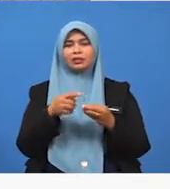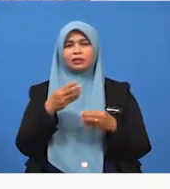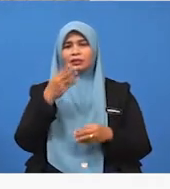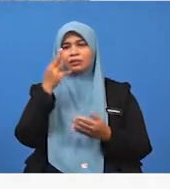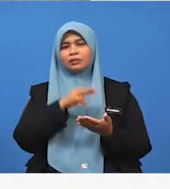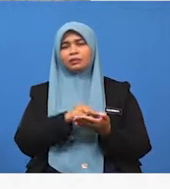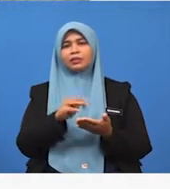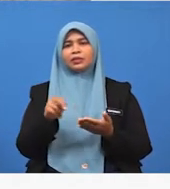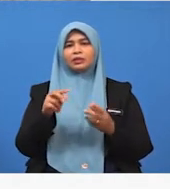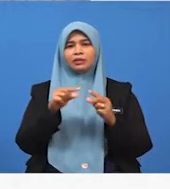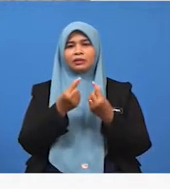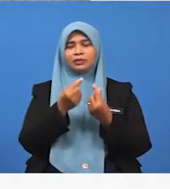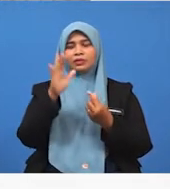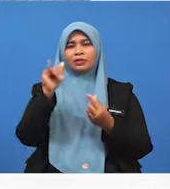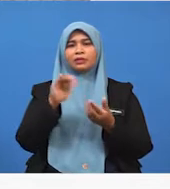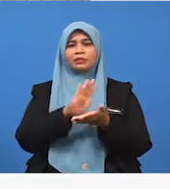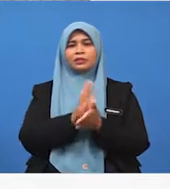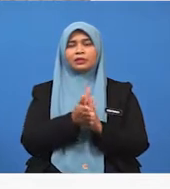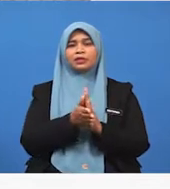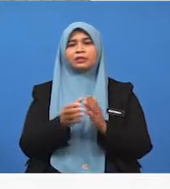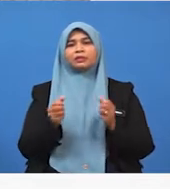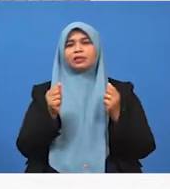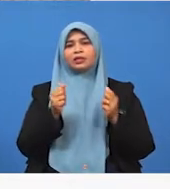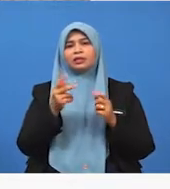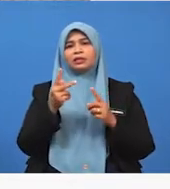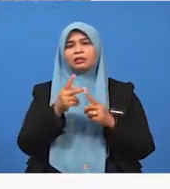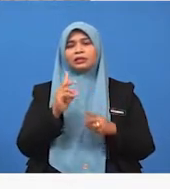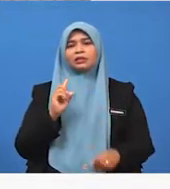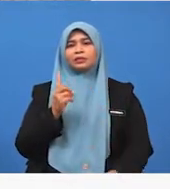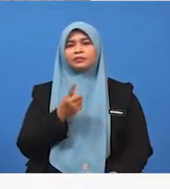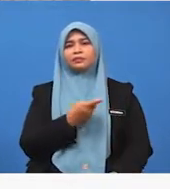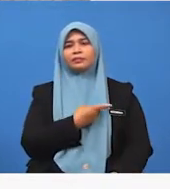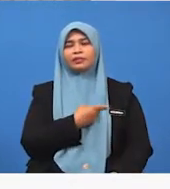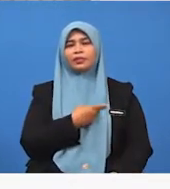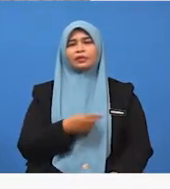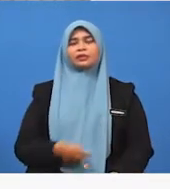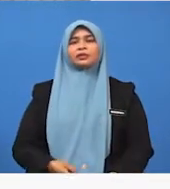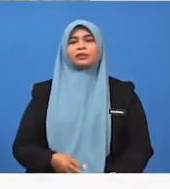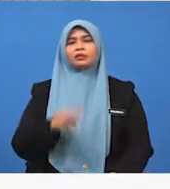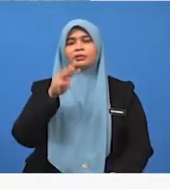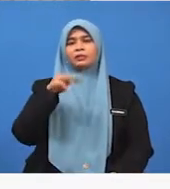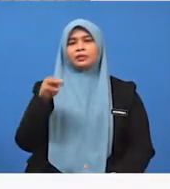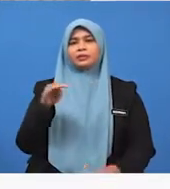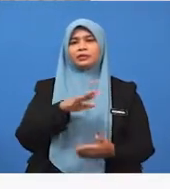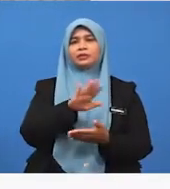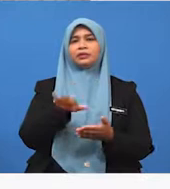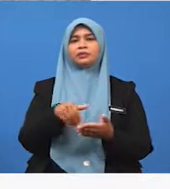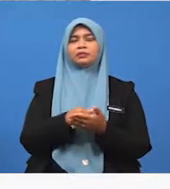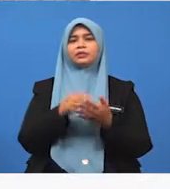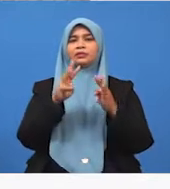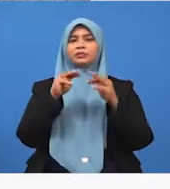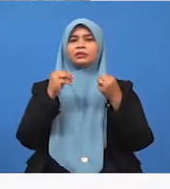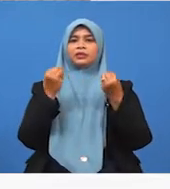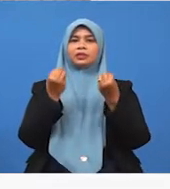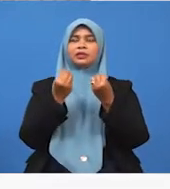Murid-murid sekalian, ahli masyarakat telah mengadakan program menghayati peristiwa nuzul